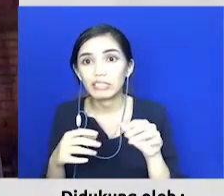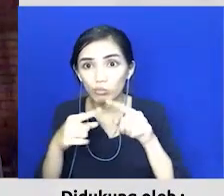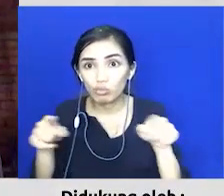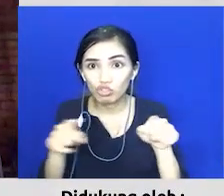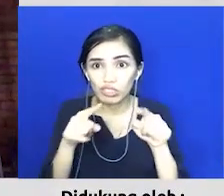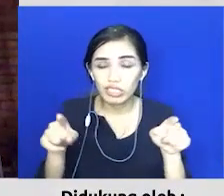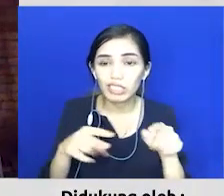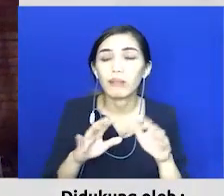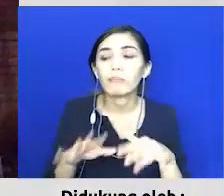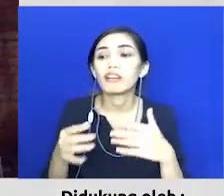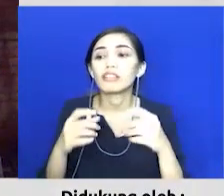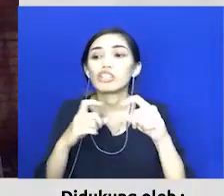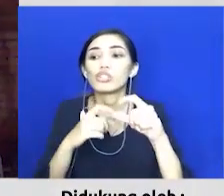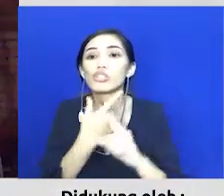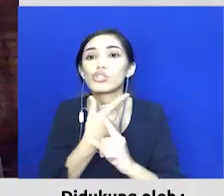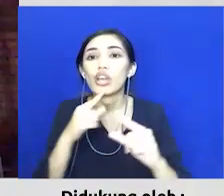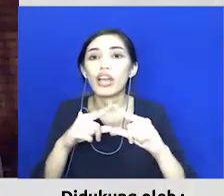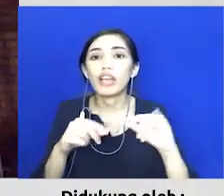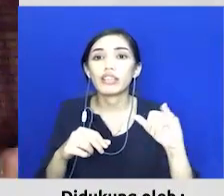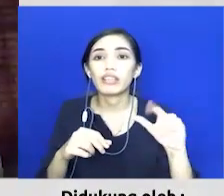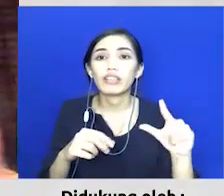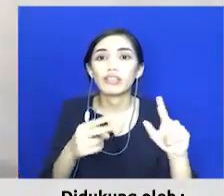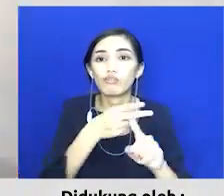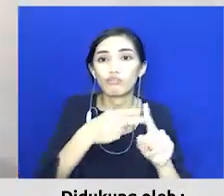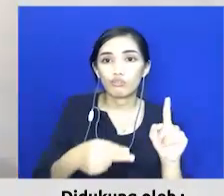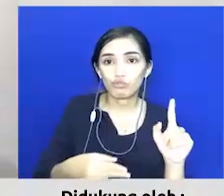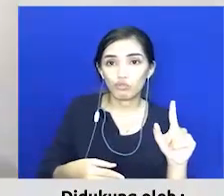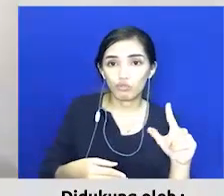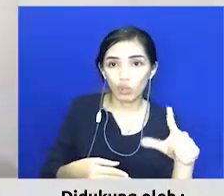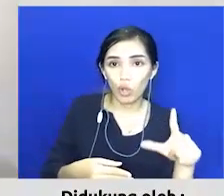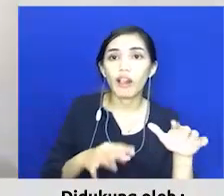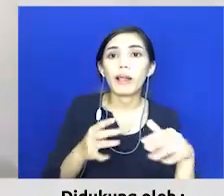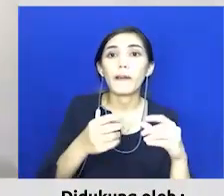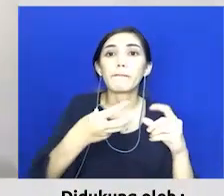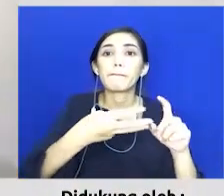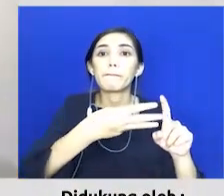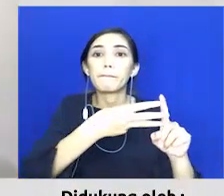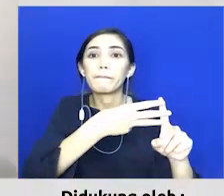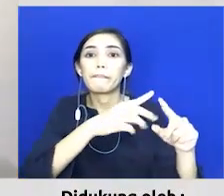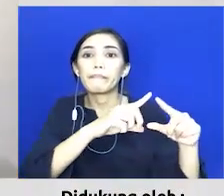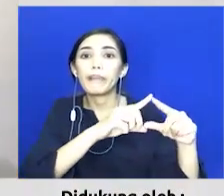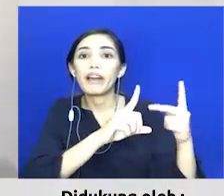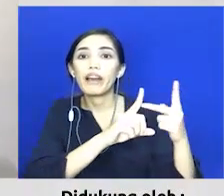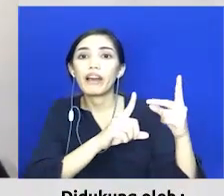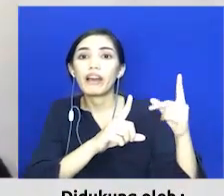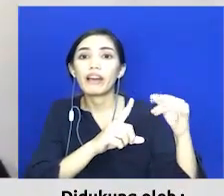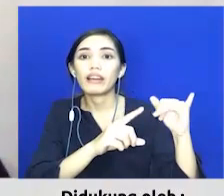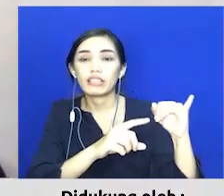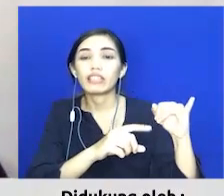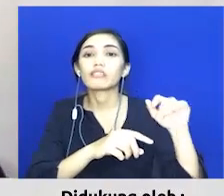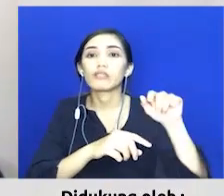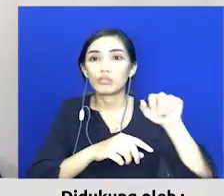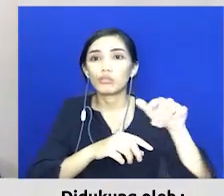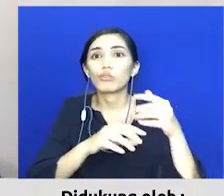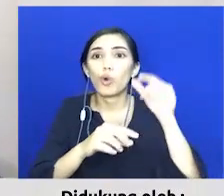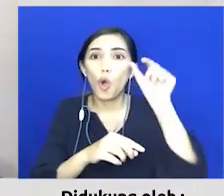sangat dihormati juga orang Sumatera Barat, kayaknya kerja bersama dia. Dia juga memberi perhatian